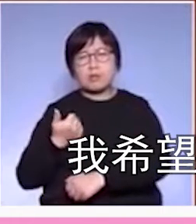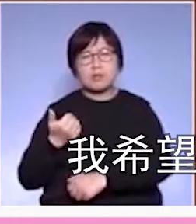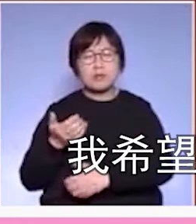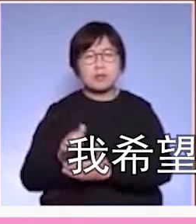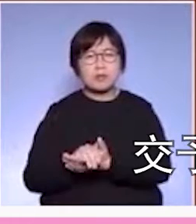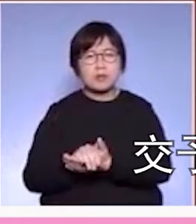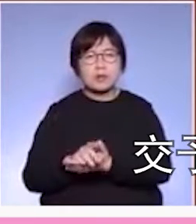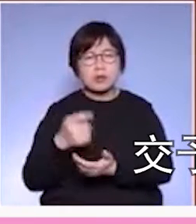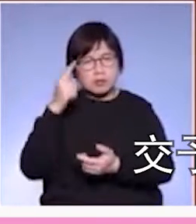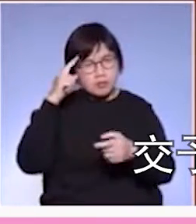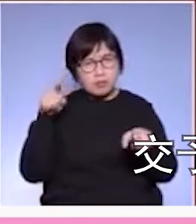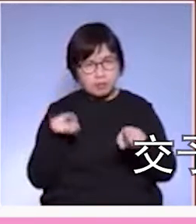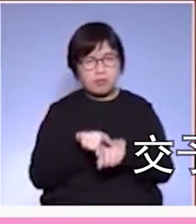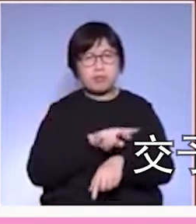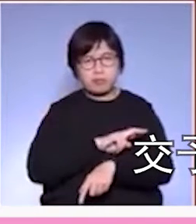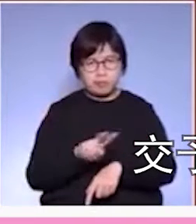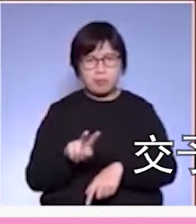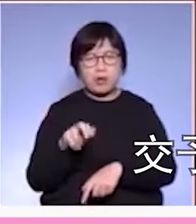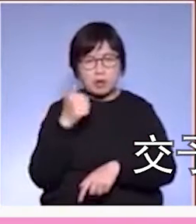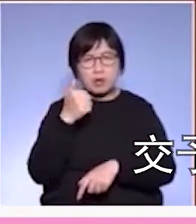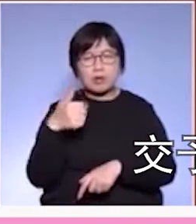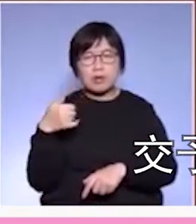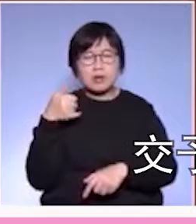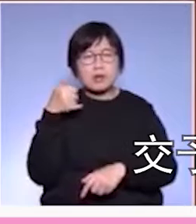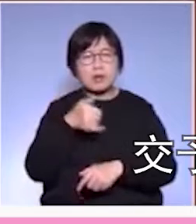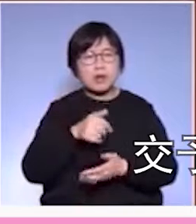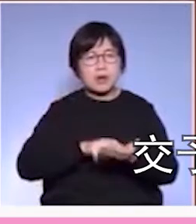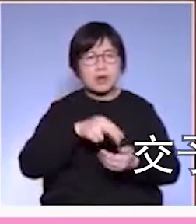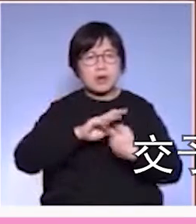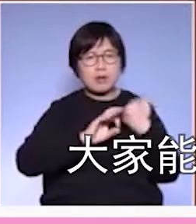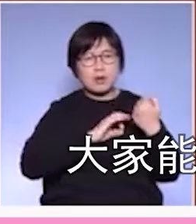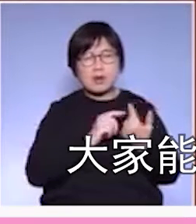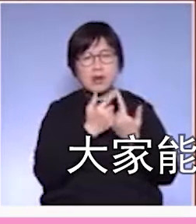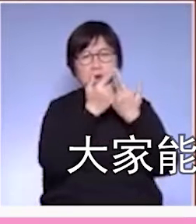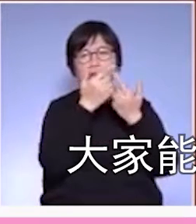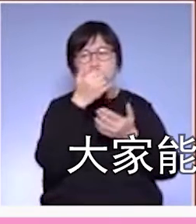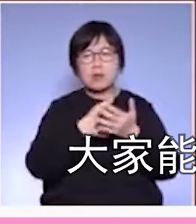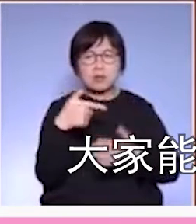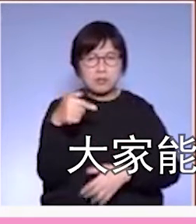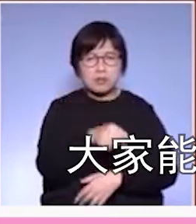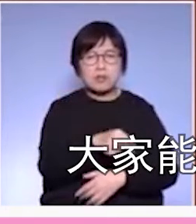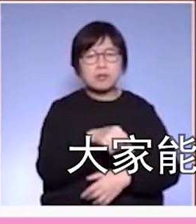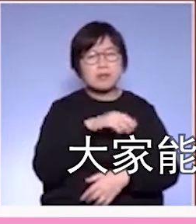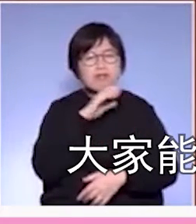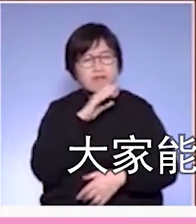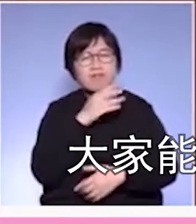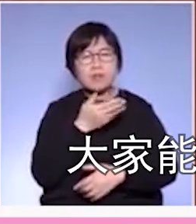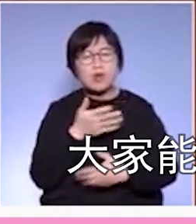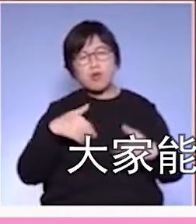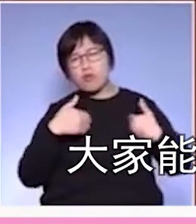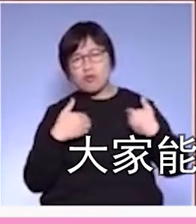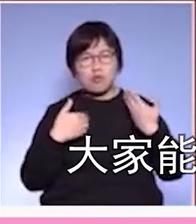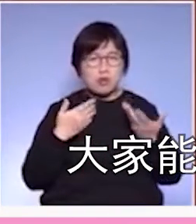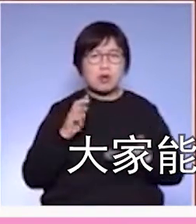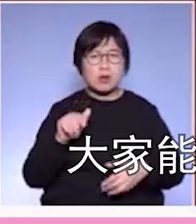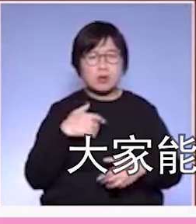嘅共識。咁啊，讓到嚟到立法會嘅時候咧，亦都可以減少爭拗，等大家咧能夠可以好高興